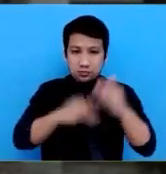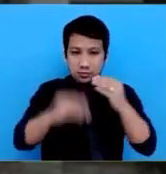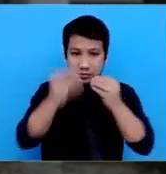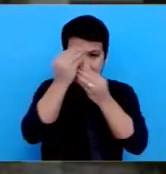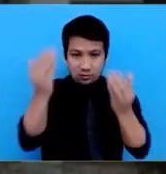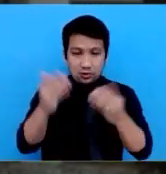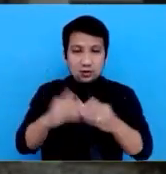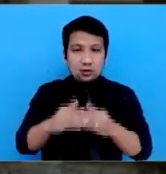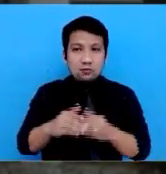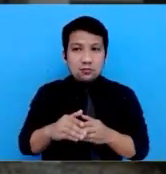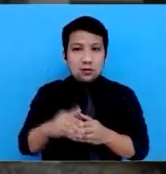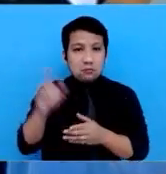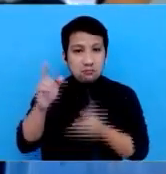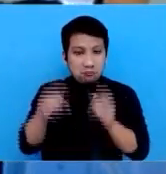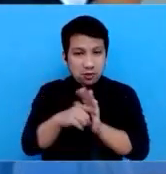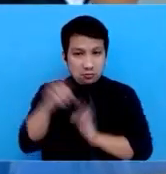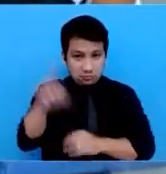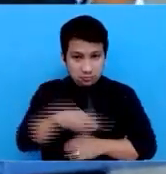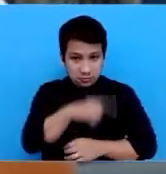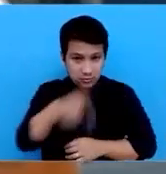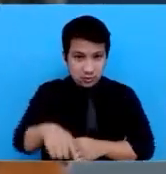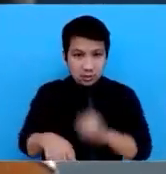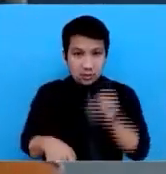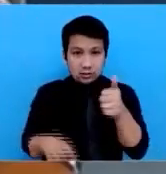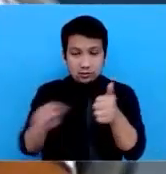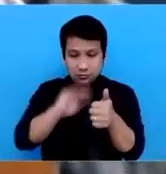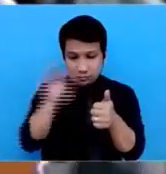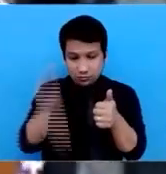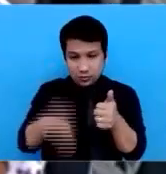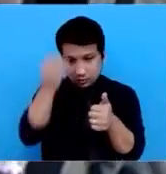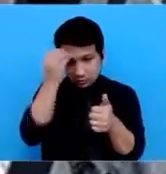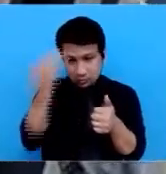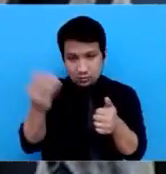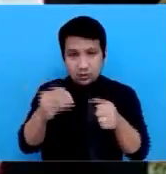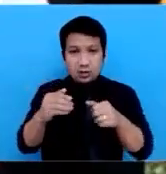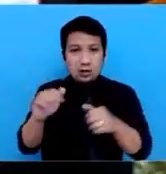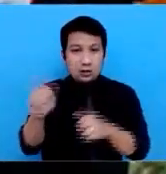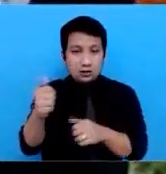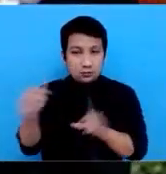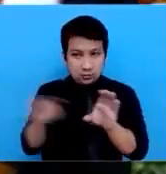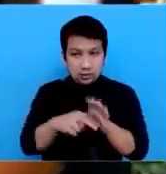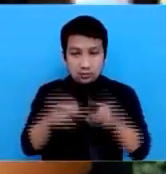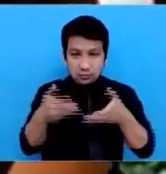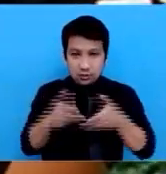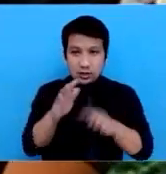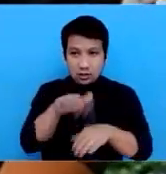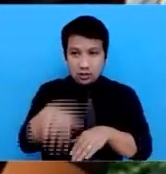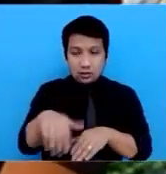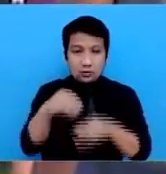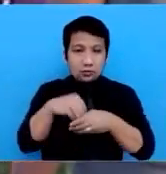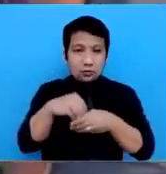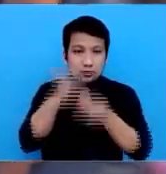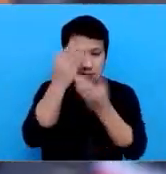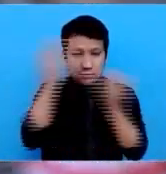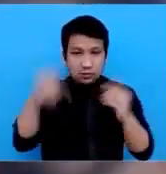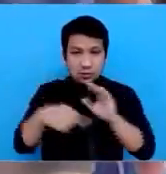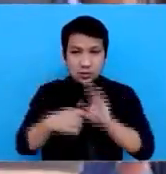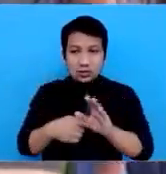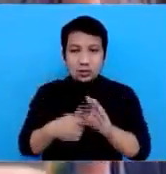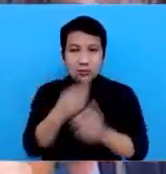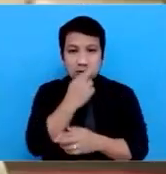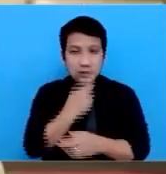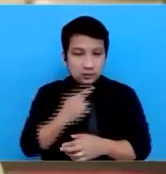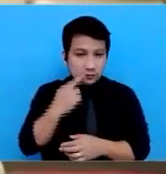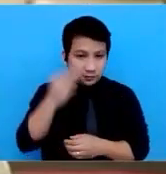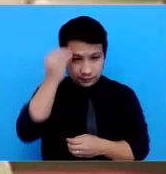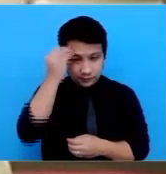ng restaurants. Ang face shields pwede na rin ibalik ng mga LGU at private establishments. Possible yan. Ano?